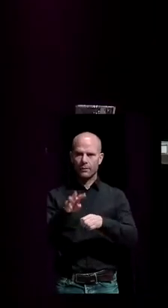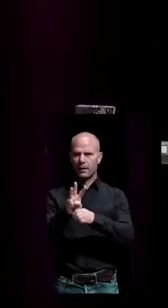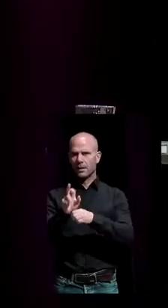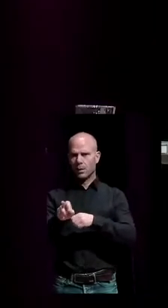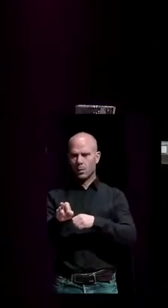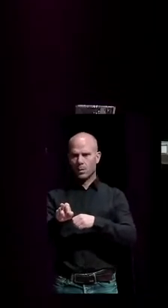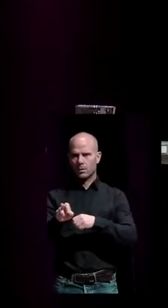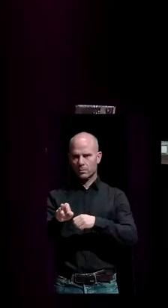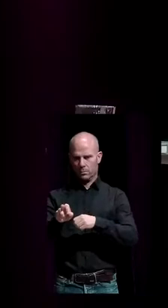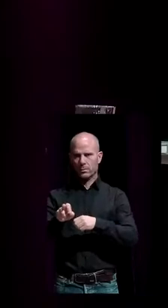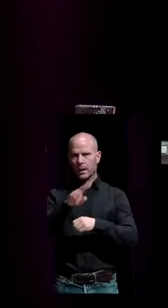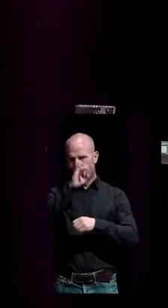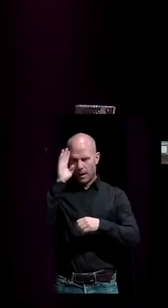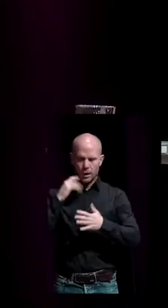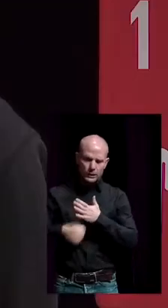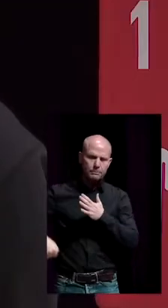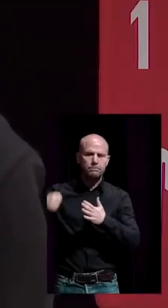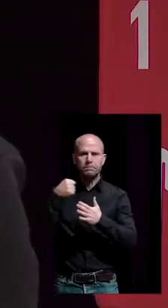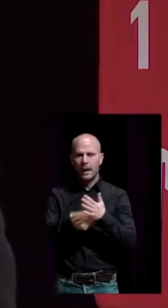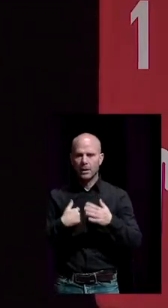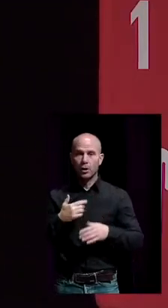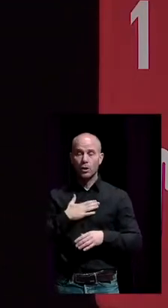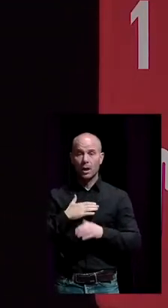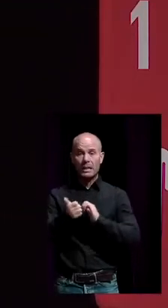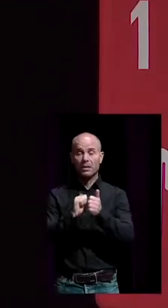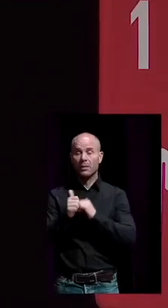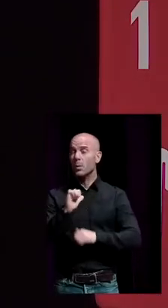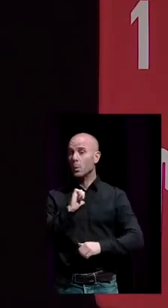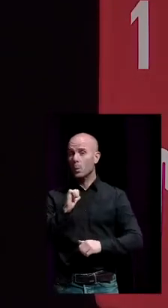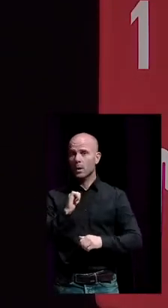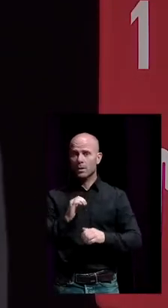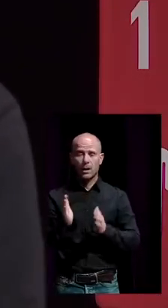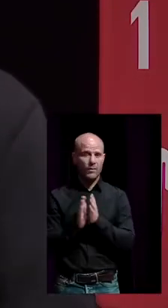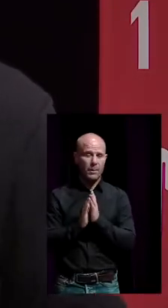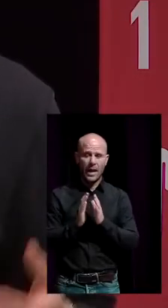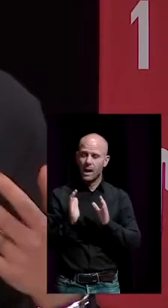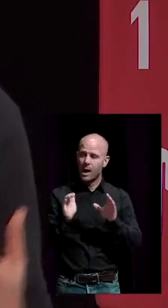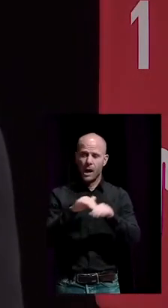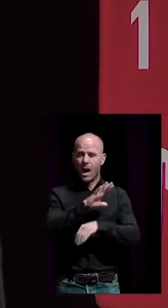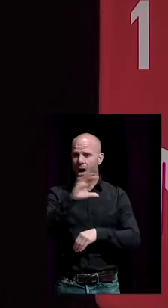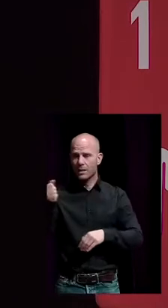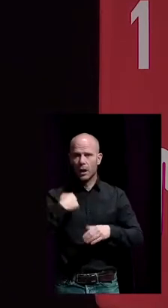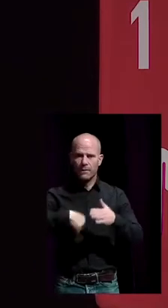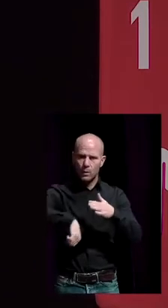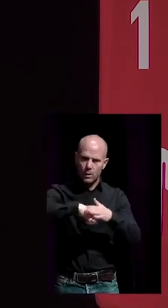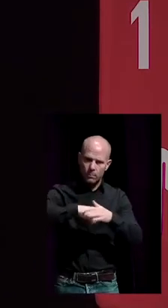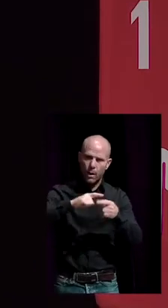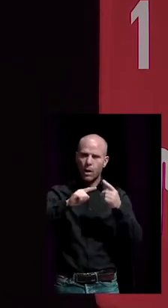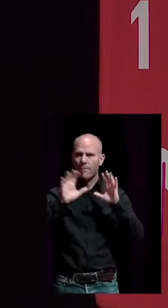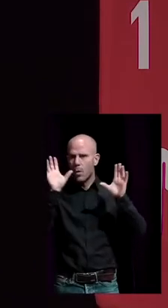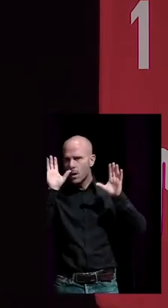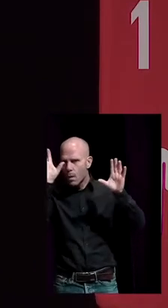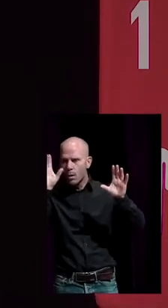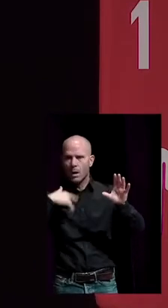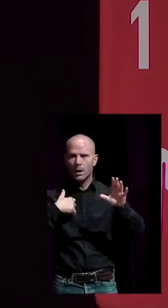år. Jag kämpade på, jag tyckte det var jättekul att idrotta, jag var med i allting. Jag spelade fotboll, jag spelade volleyboll,